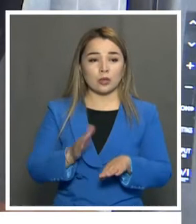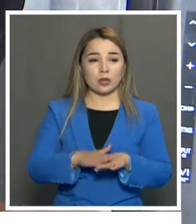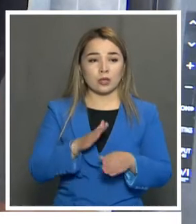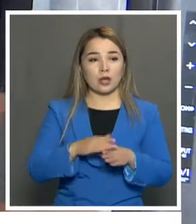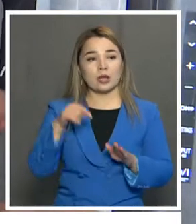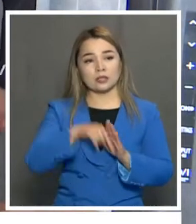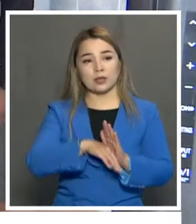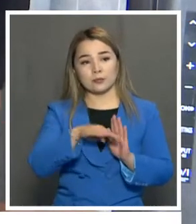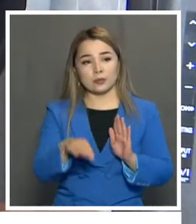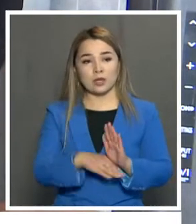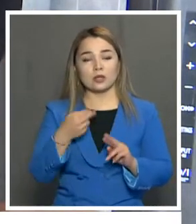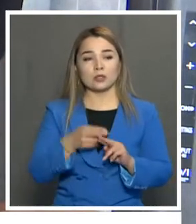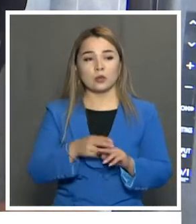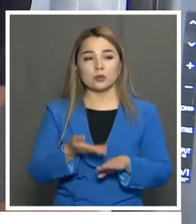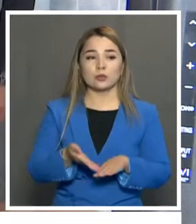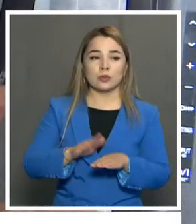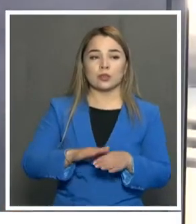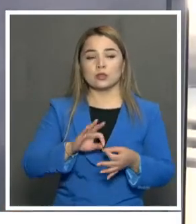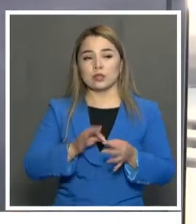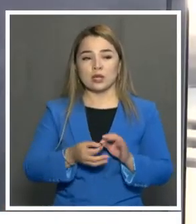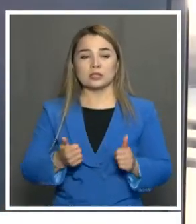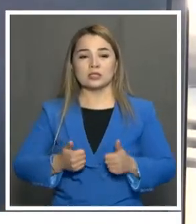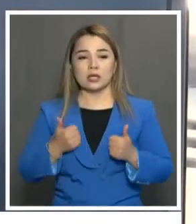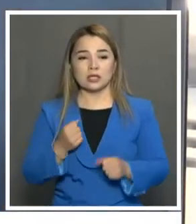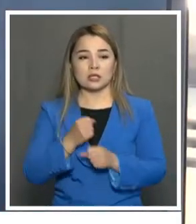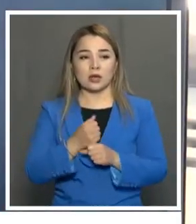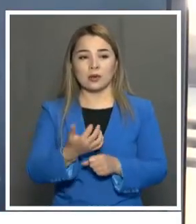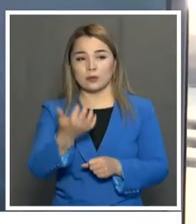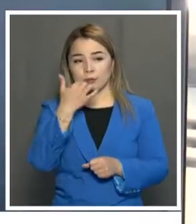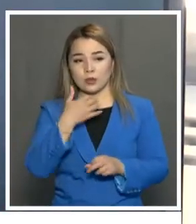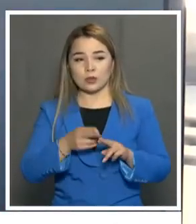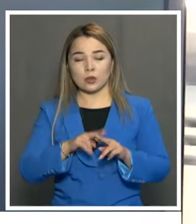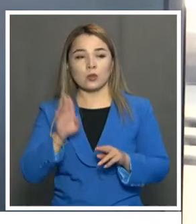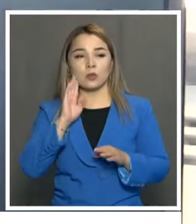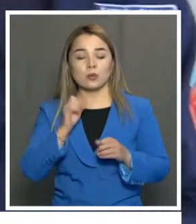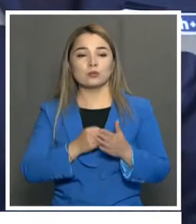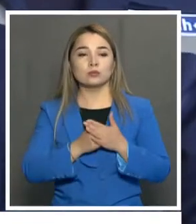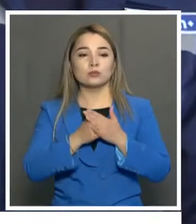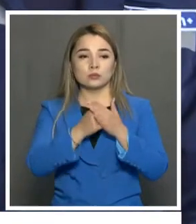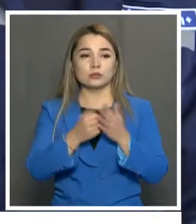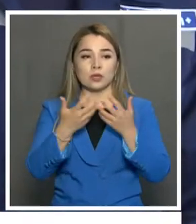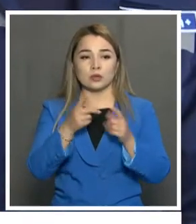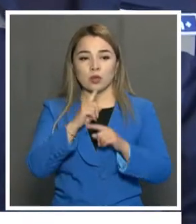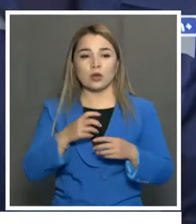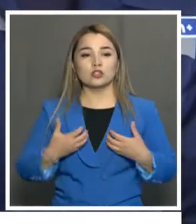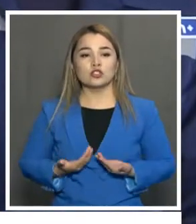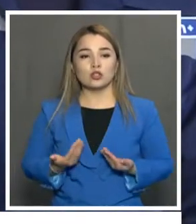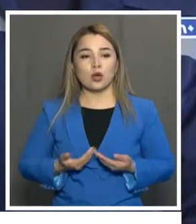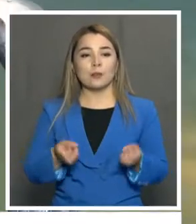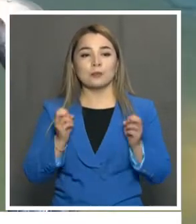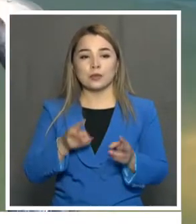тереңге түсіп шығу үшін өжеттілік, ыждахаттық қажет. Жұтатын оттегіні су қысымын дұрыс есептемесең, өміріңе қауіп төнуі